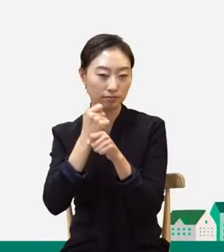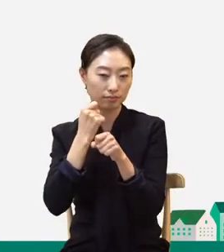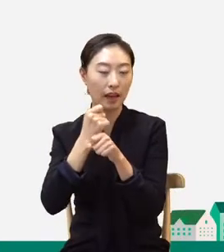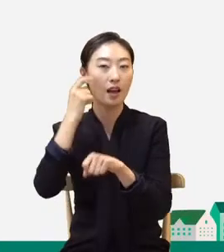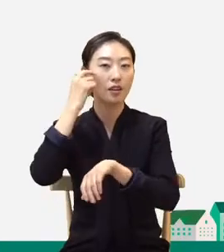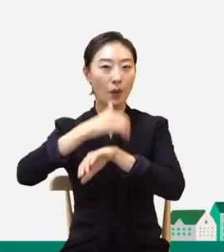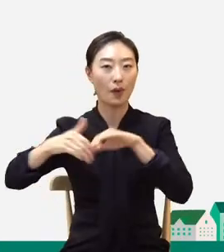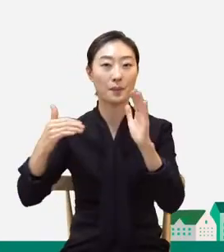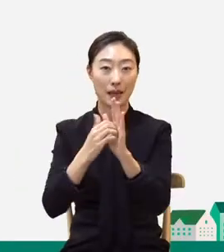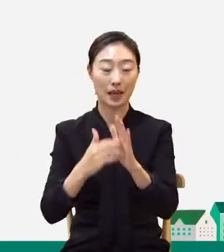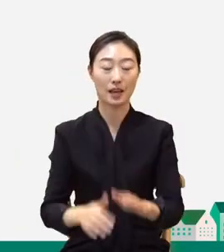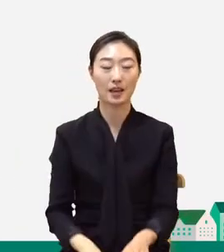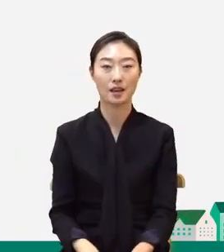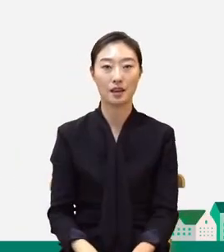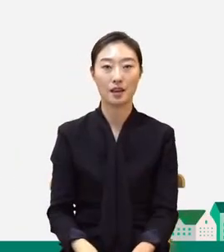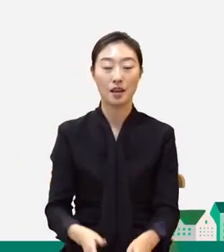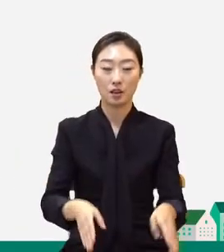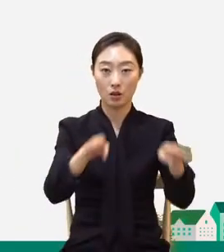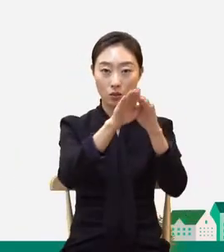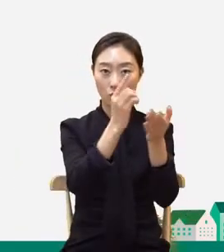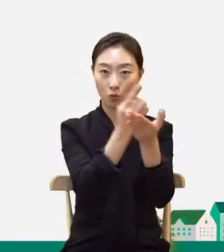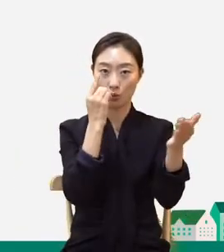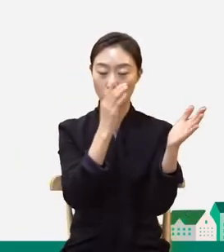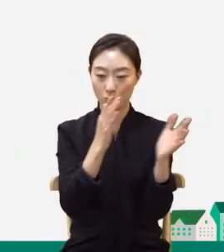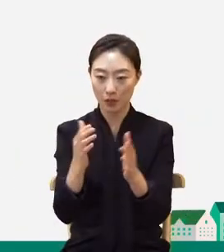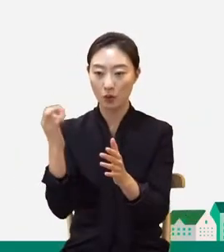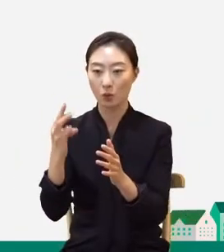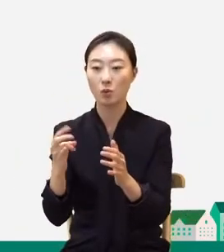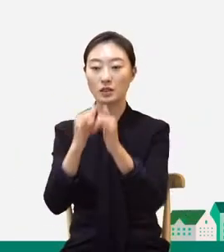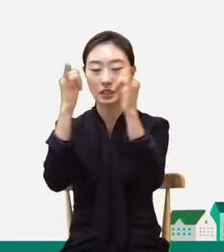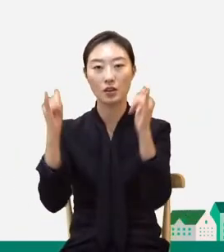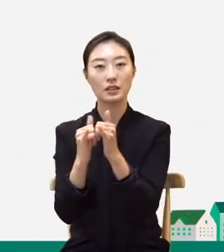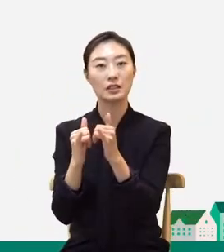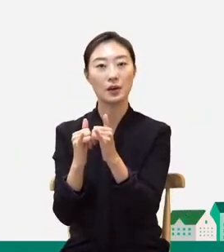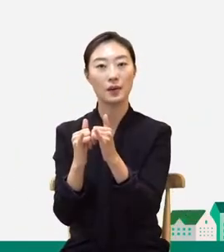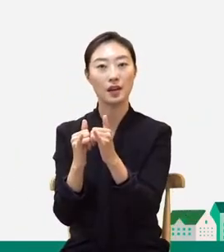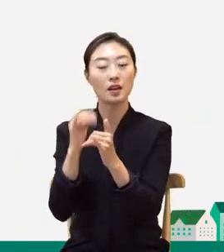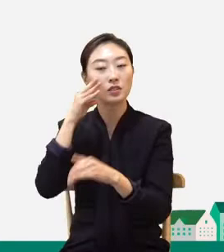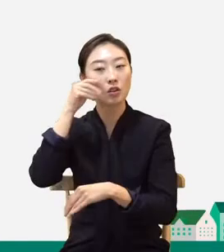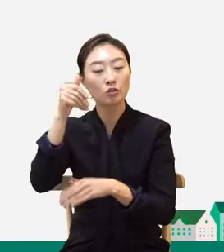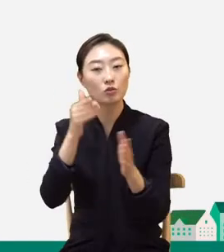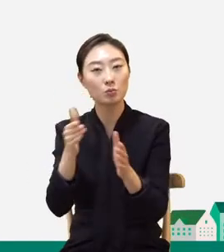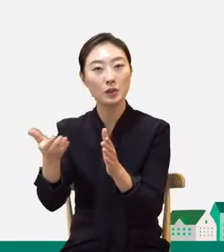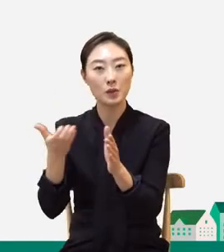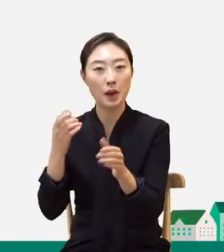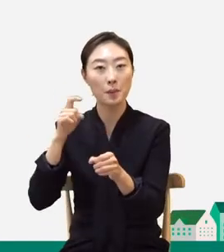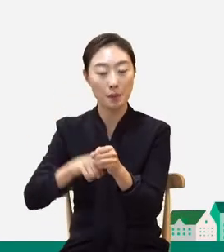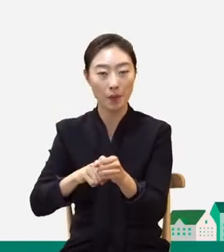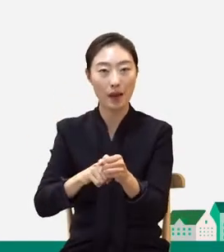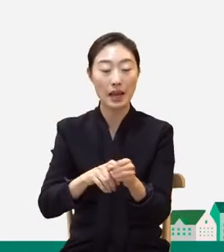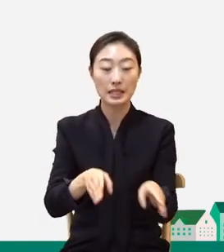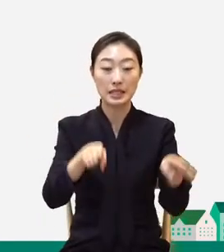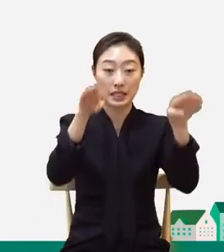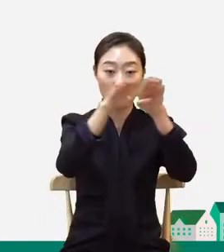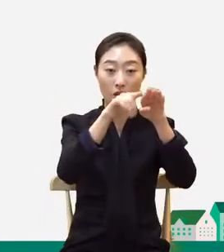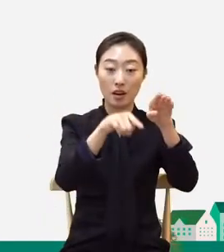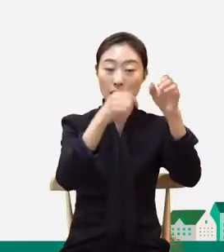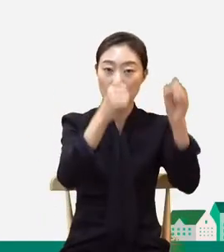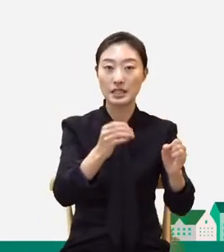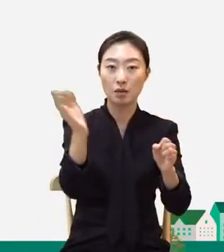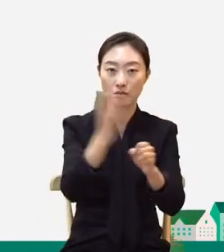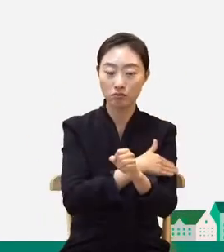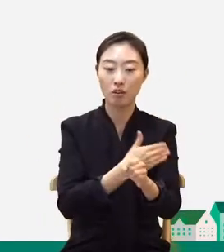것 같습니다. 그리고 퇴소 준비랑 또 지역사회 지원 서비스 이용에 있어서 사전에 시설에 있을 때부터 사전